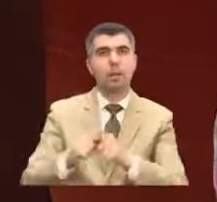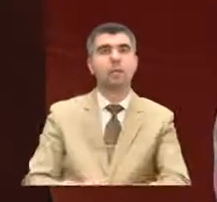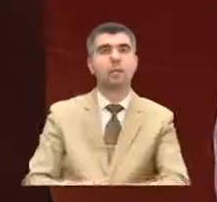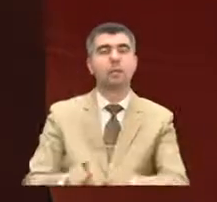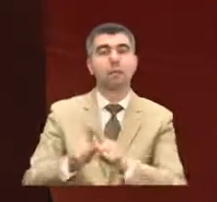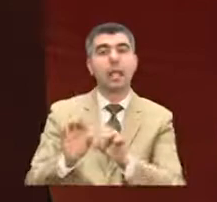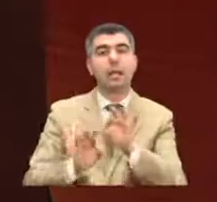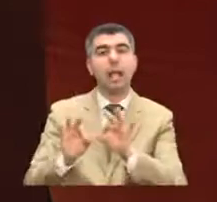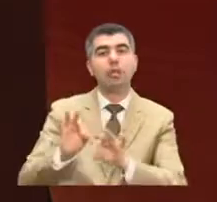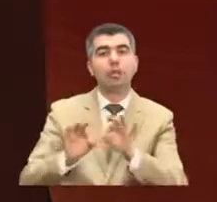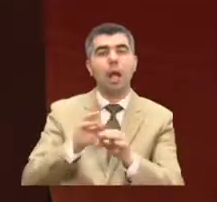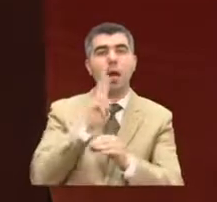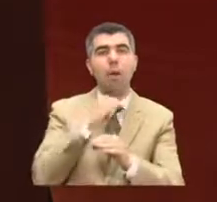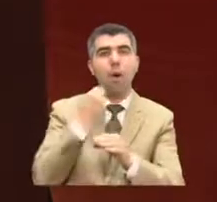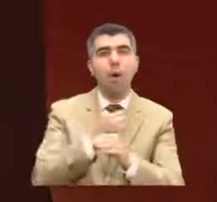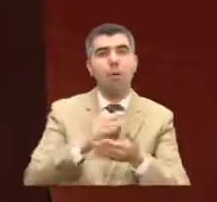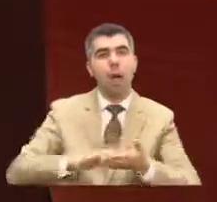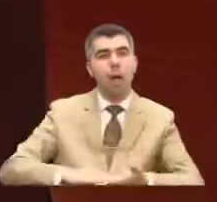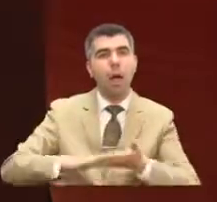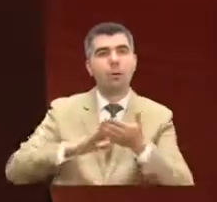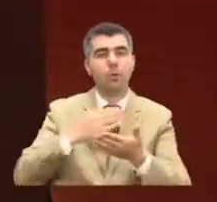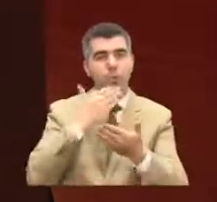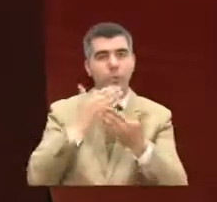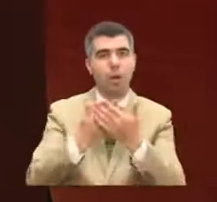الاستراتيجية الحكومية لتحسين مناخ الأعمال. وشكرا.